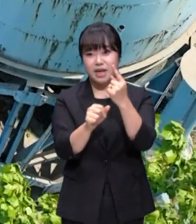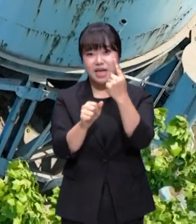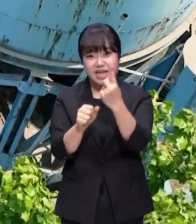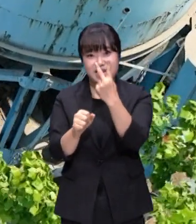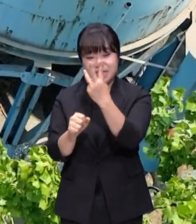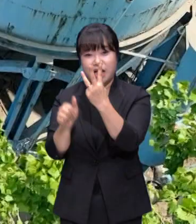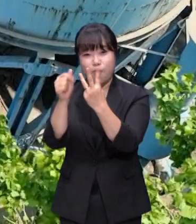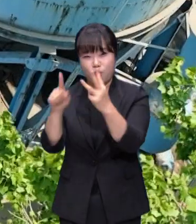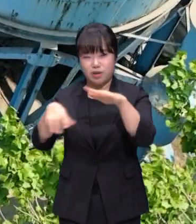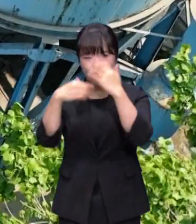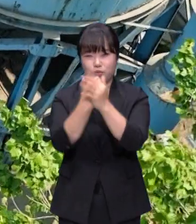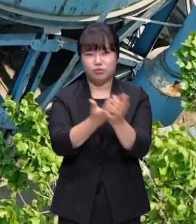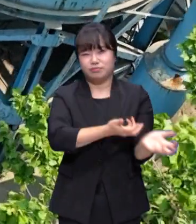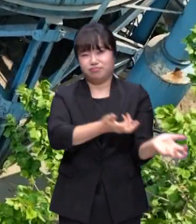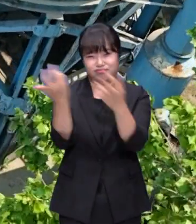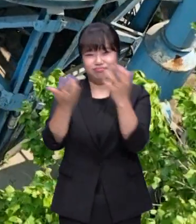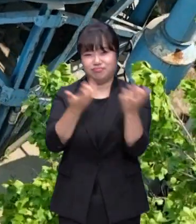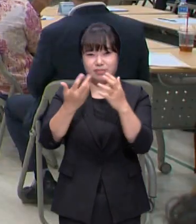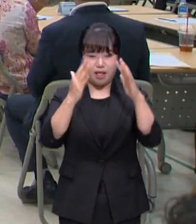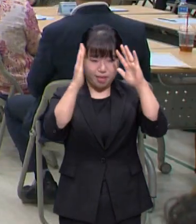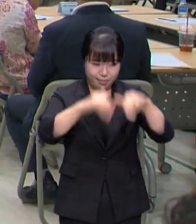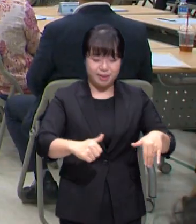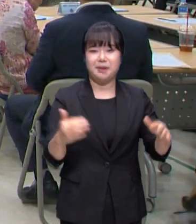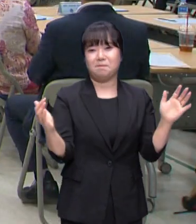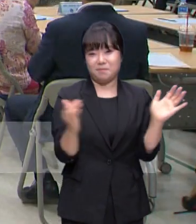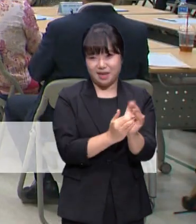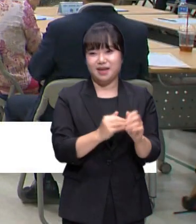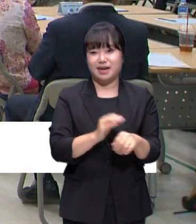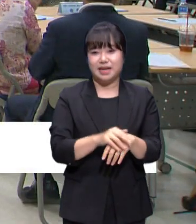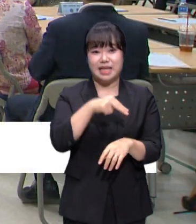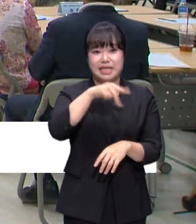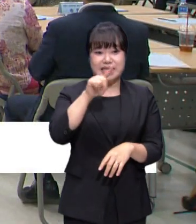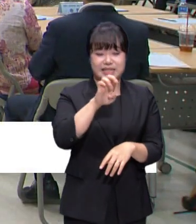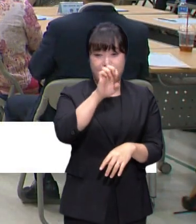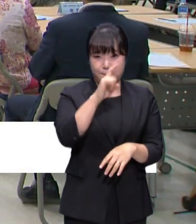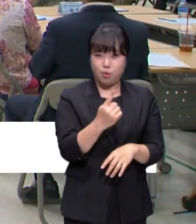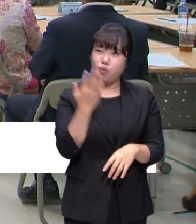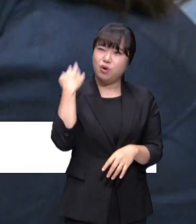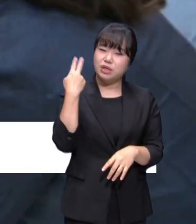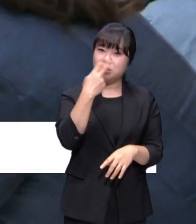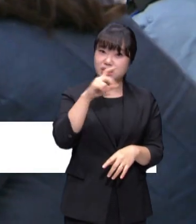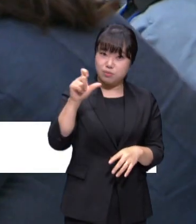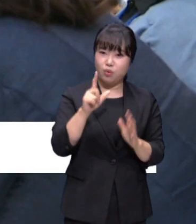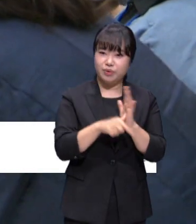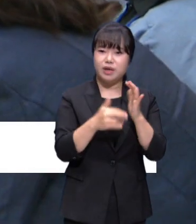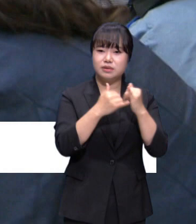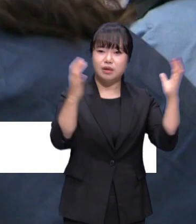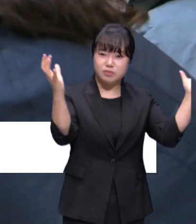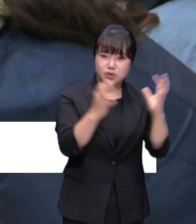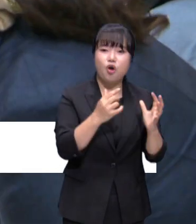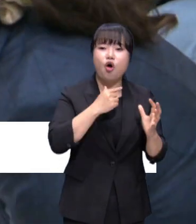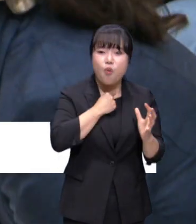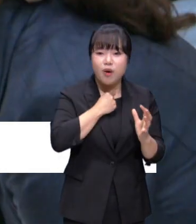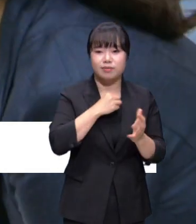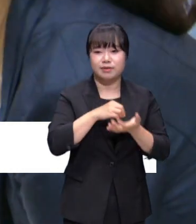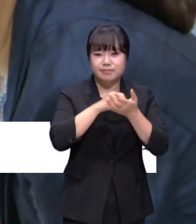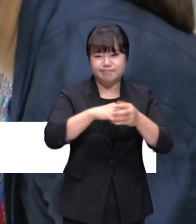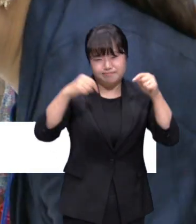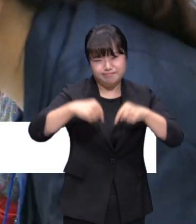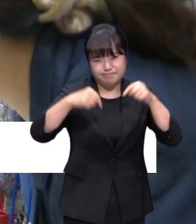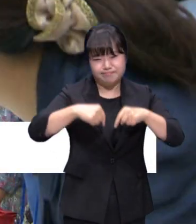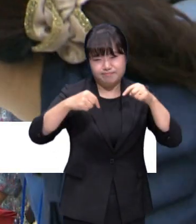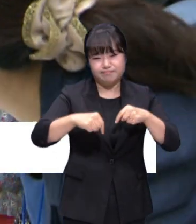2, 3호기 철거가 마무리됐습니다. 3표 레미콘 이전 추진은 지난 2015년 주민들의 자발적인 참여로